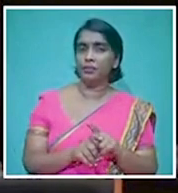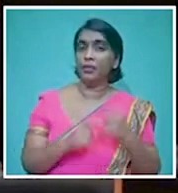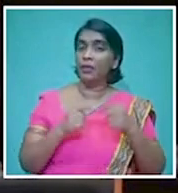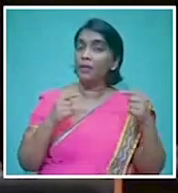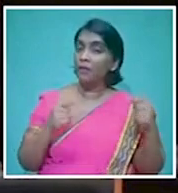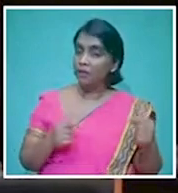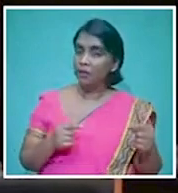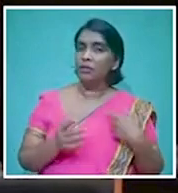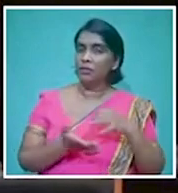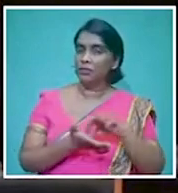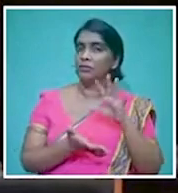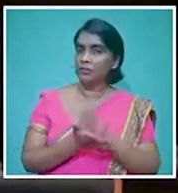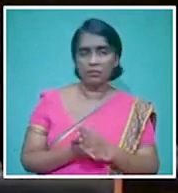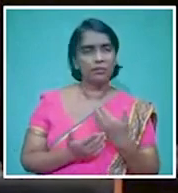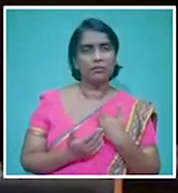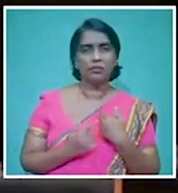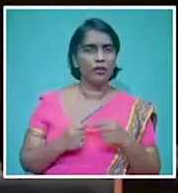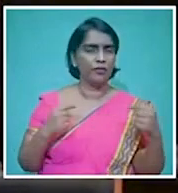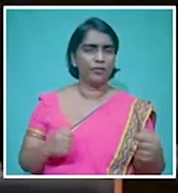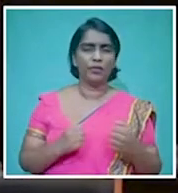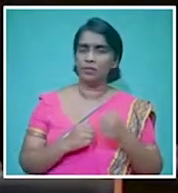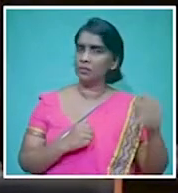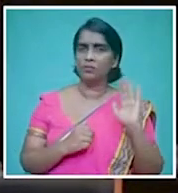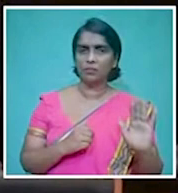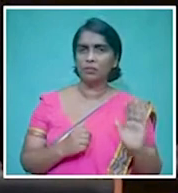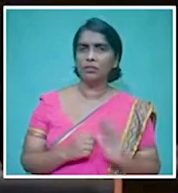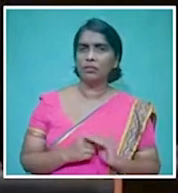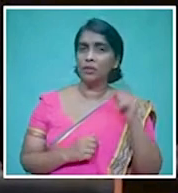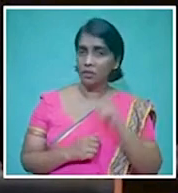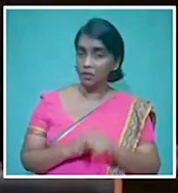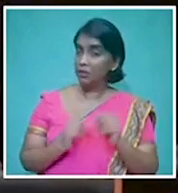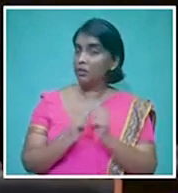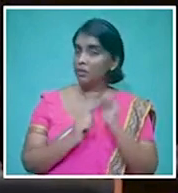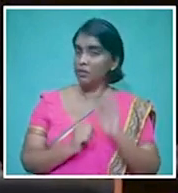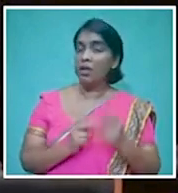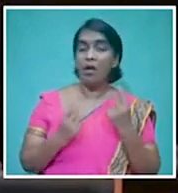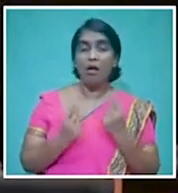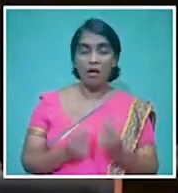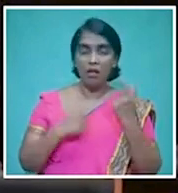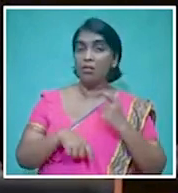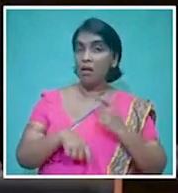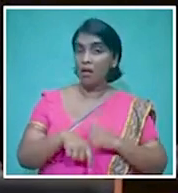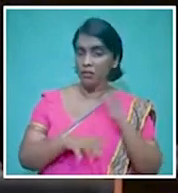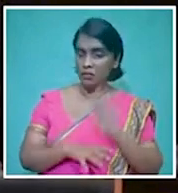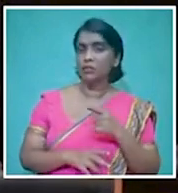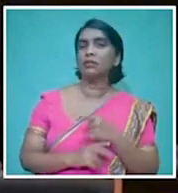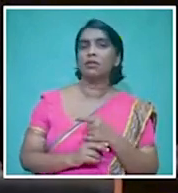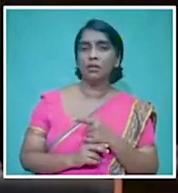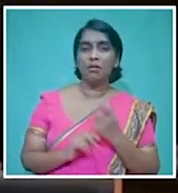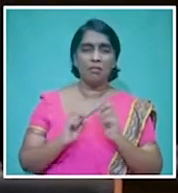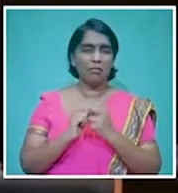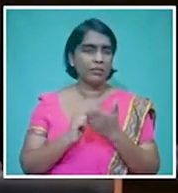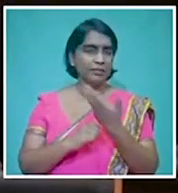විරුද්ධව තීන්දු දෙනවා නම් අපි ඒකට විරුද්ධව ක්‍රියා කරන්න. ඒත් මෙතන කරන්නේ හදිසි අවස්ථා ඇති කළා කලබල